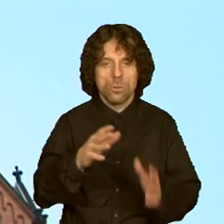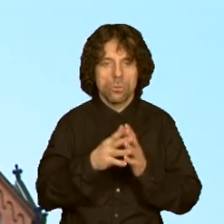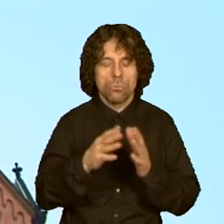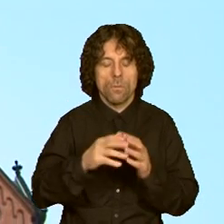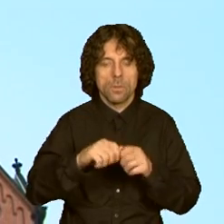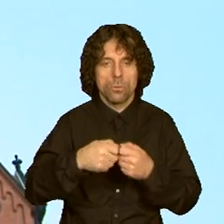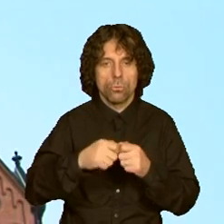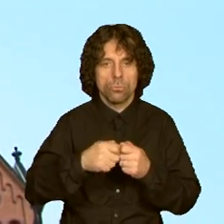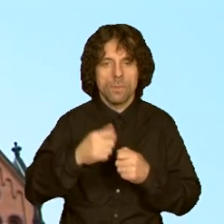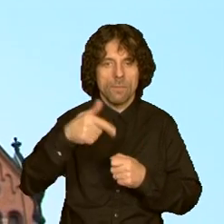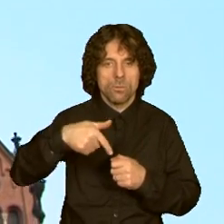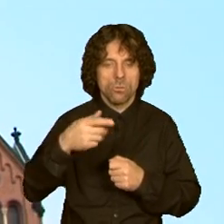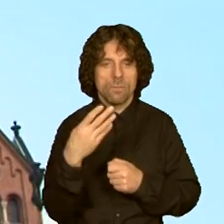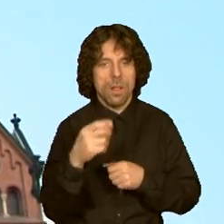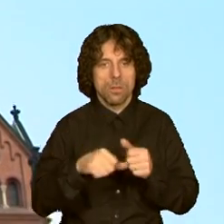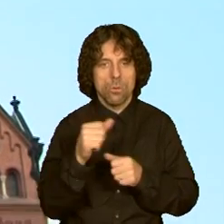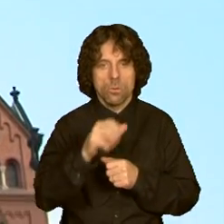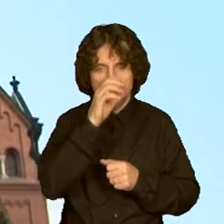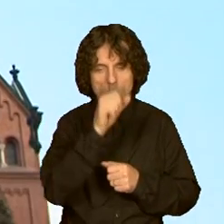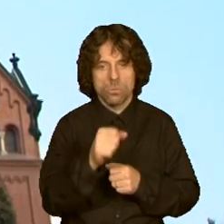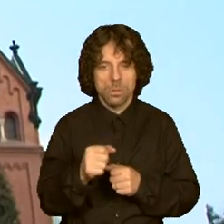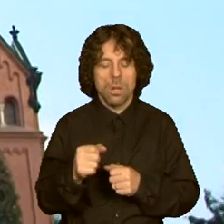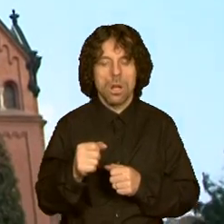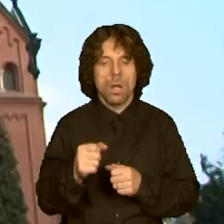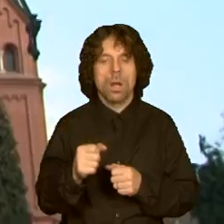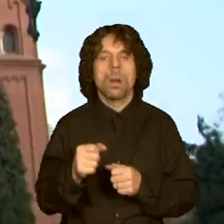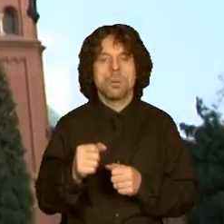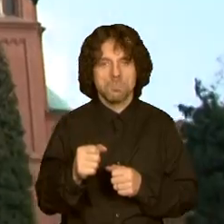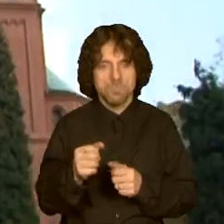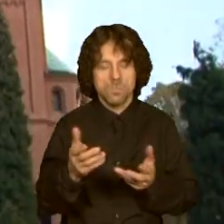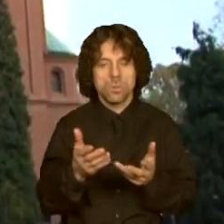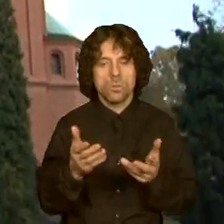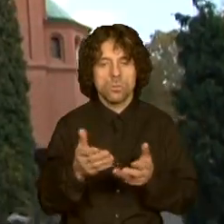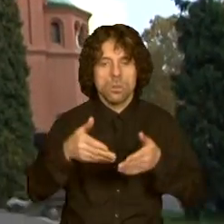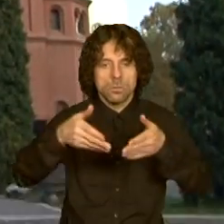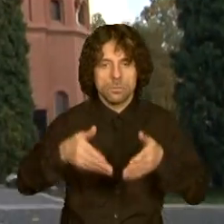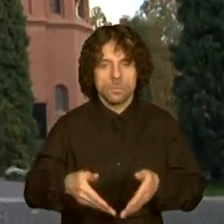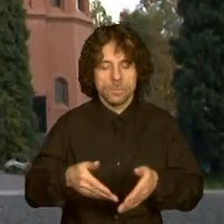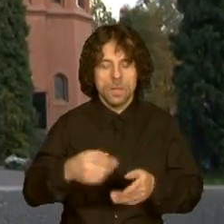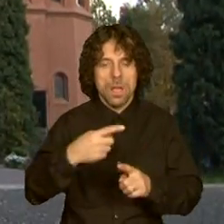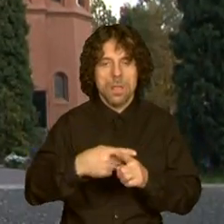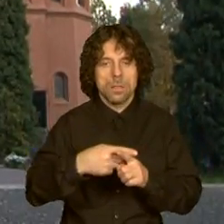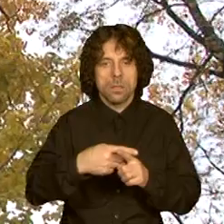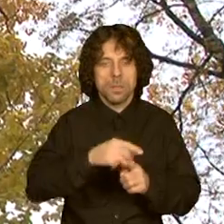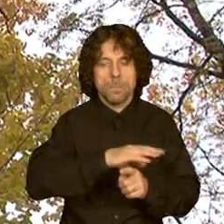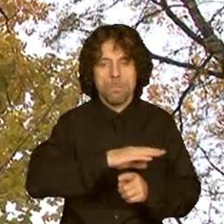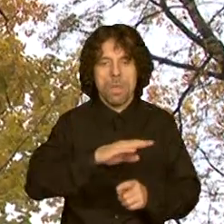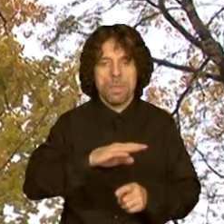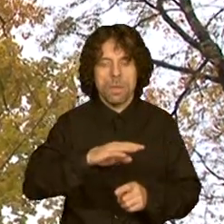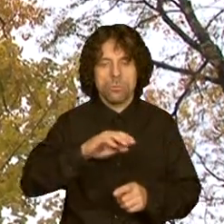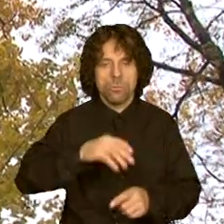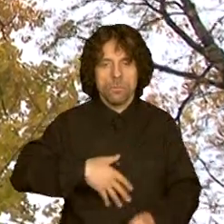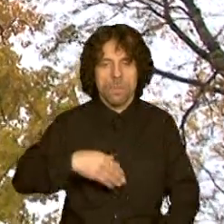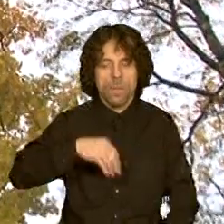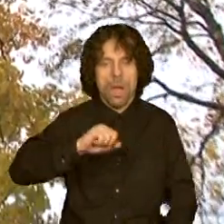Kasperlik zmarł 10 grudnia 2004 roku w Zabrzu. i spoczywa w tym mieście na